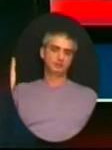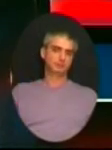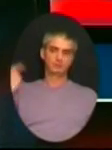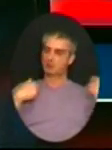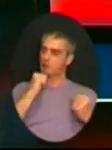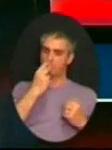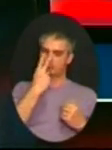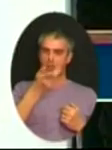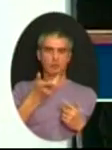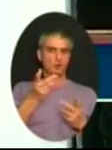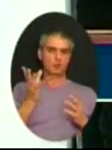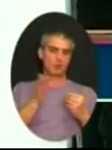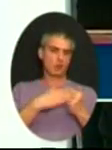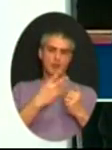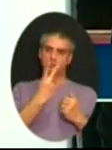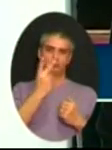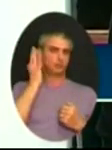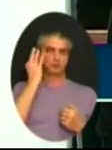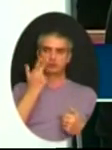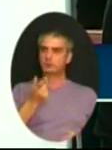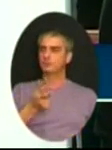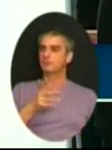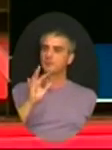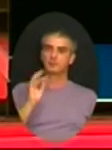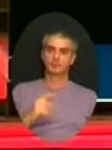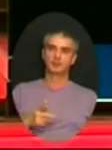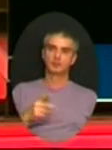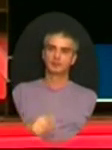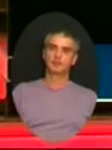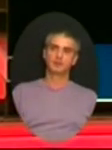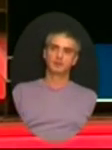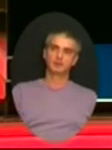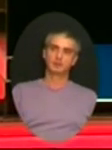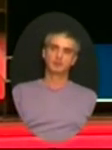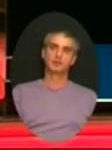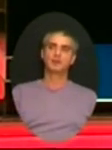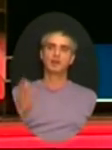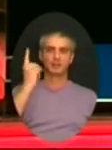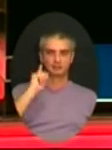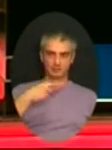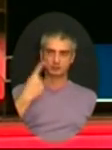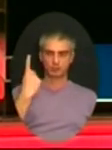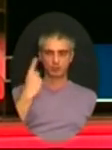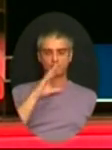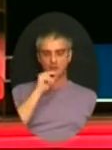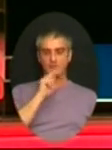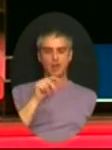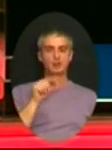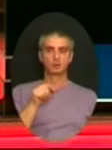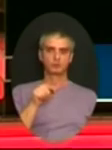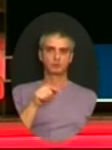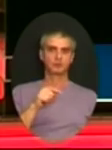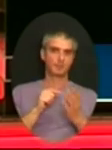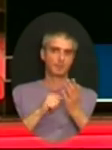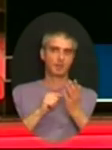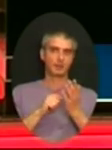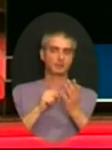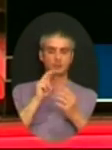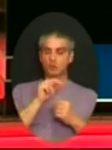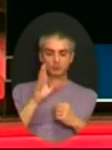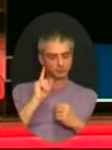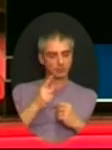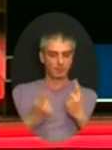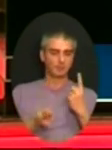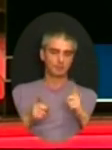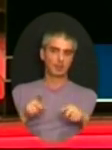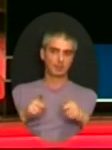לא רוצה לראות כאן ביגמיסטים. היה ראוי שטלב אבו עראר... מה נורא בזה? היה ראוי שהוא פעם אחת התייחס לדברים האלו, כי... זו סוגיה שצפה